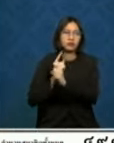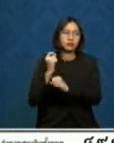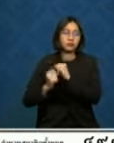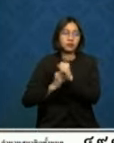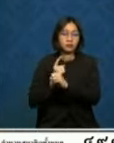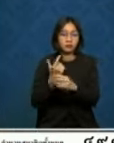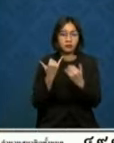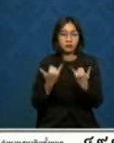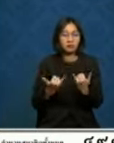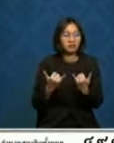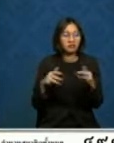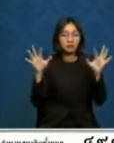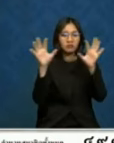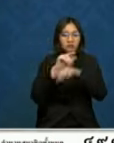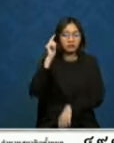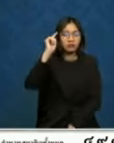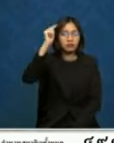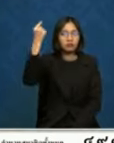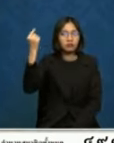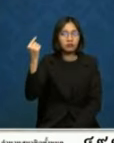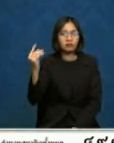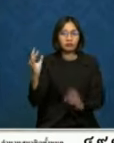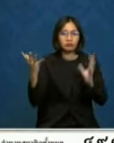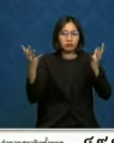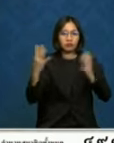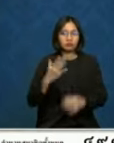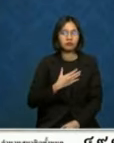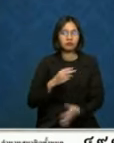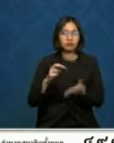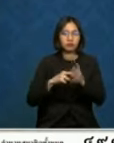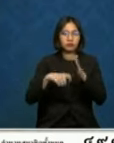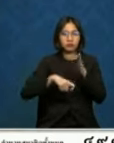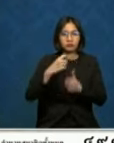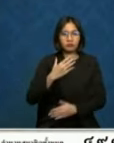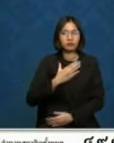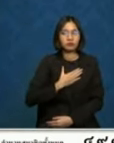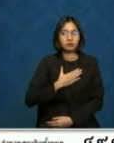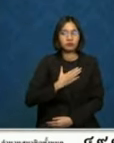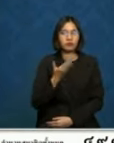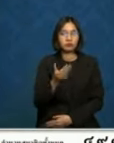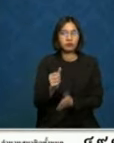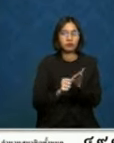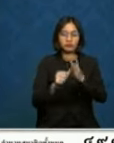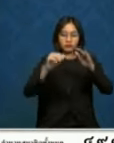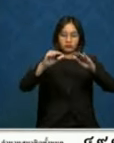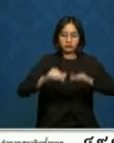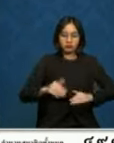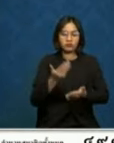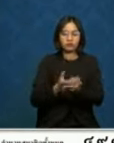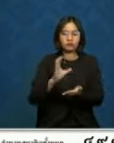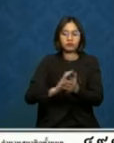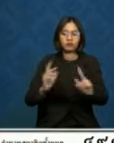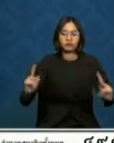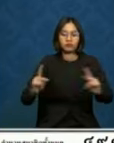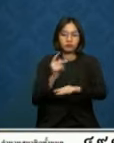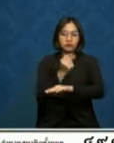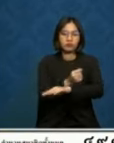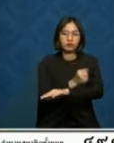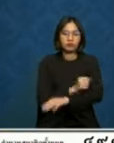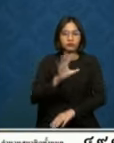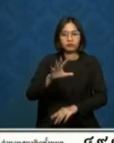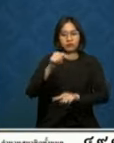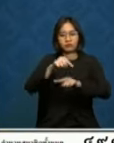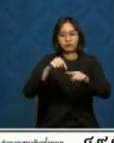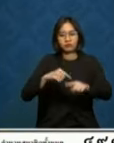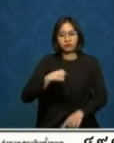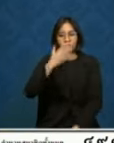และเนี่ยเหมือนไม่มีอะไรที่จะคิดใหม่ๆเลยเพราะฉะนั้นเนี่ยจึงเป็นสาเหตุให้ดิฉันเนี่ย ขอปรับลดงบประมาณในกระทรวงแรงงานนี้ลง 5% เพ